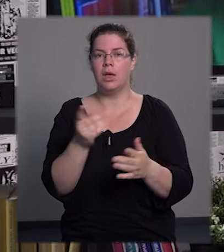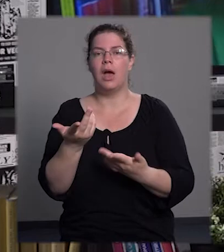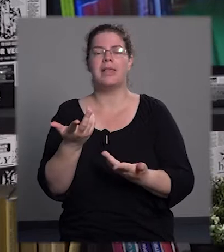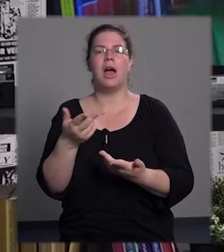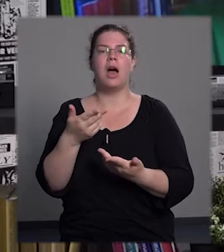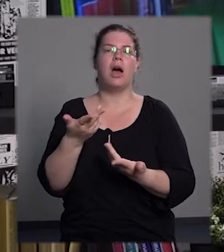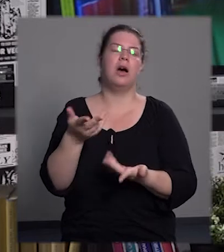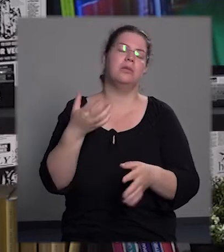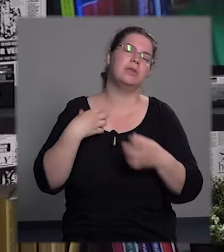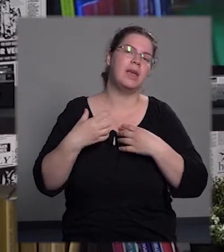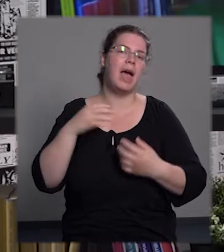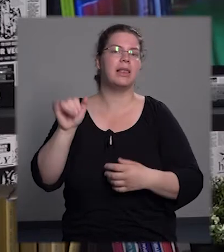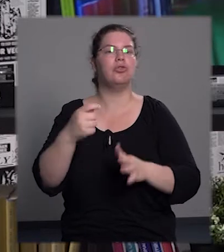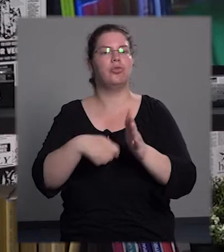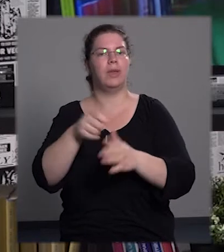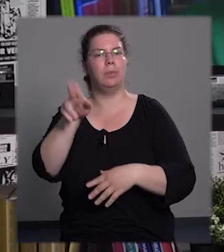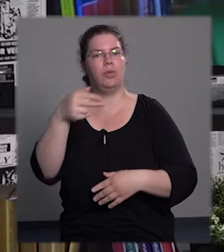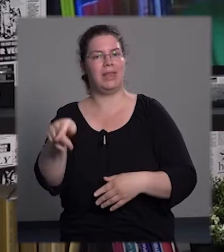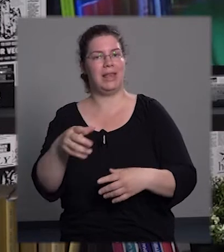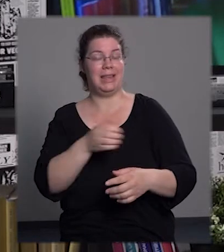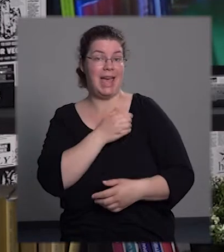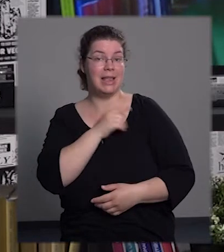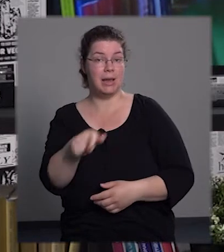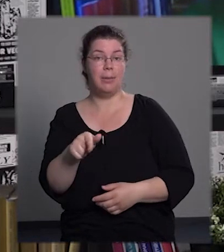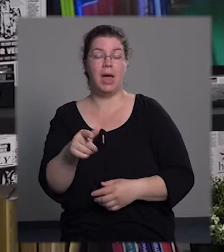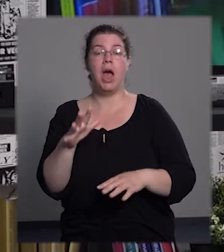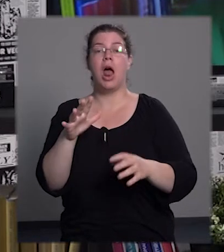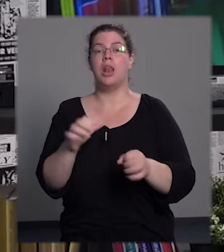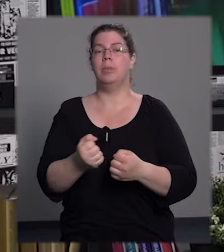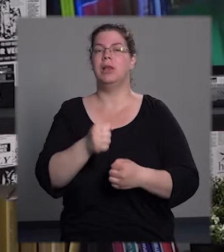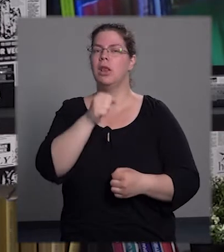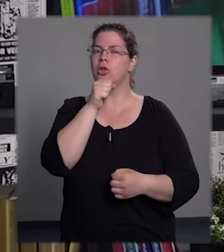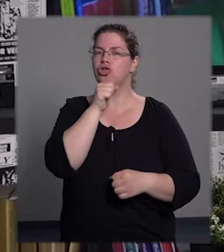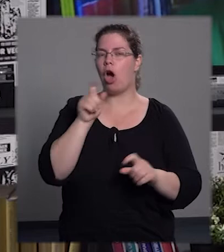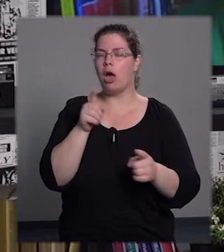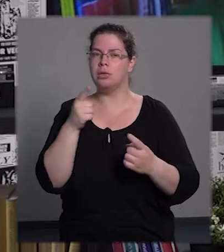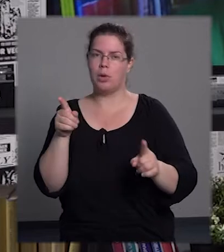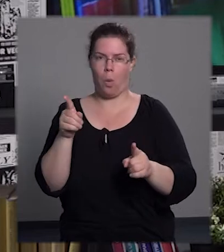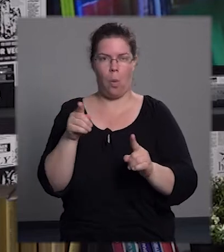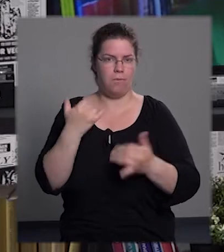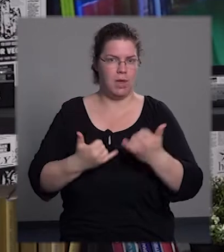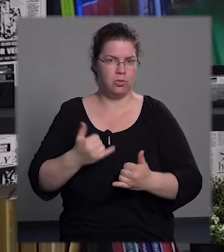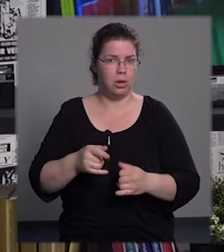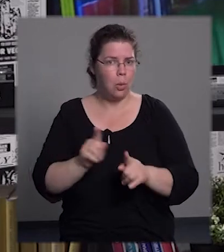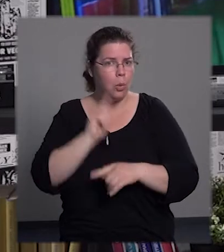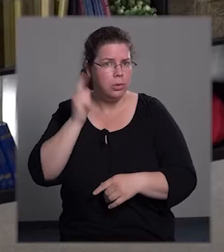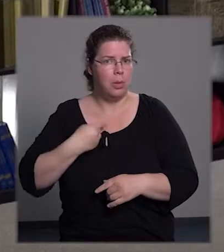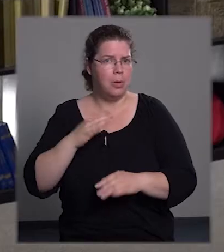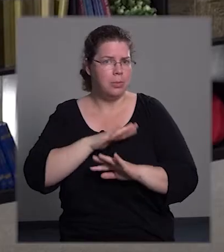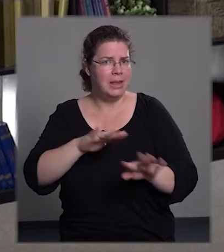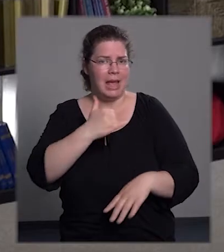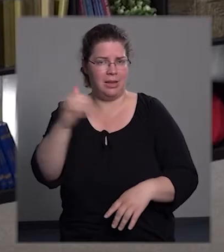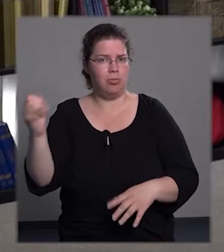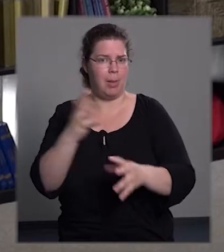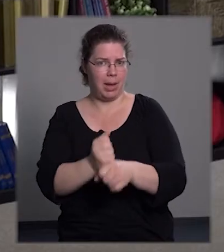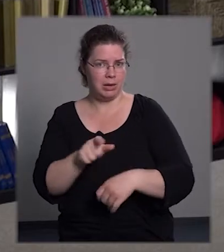Színház és Filmművészeti Egyetemben alapított egy sanzon versenyt. Én úgy tudom, hogy azt is minden évben megtartják. És